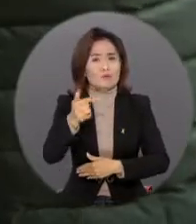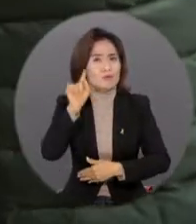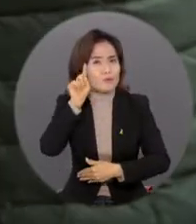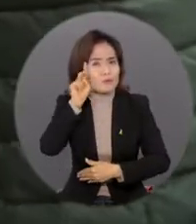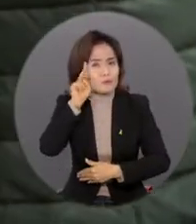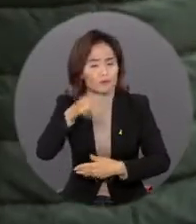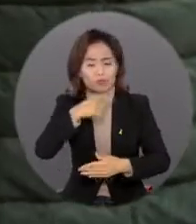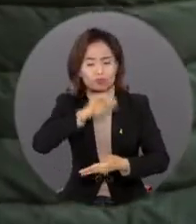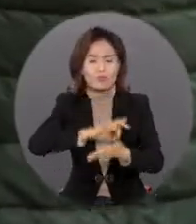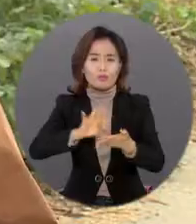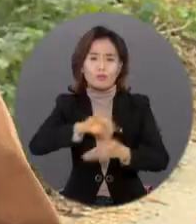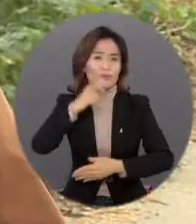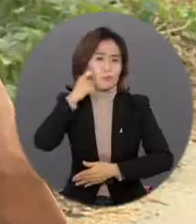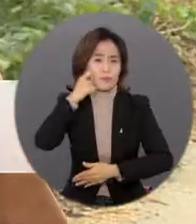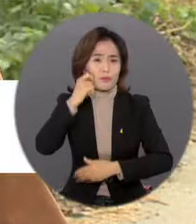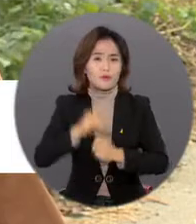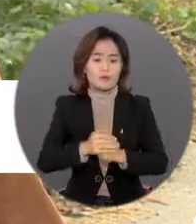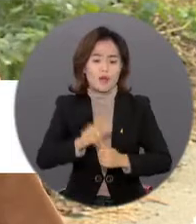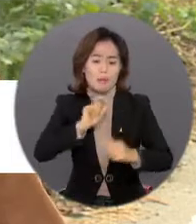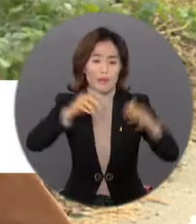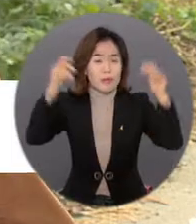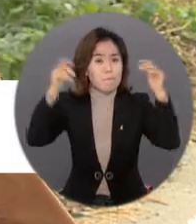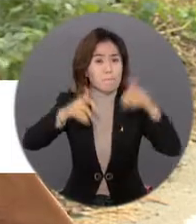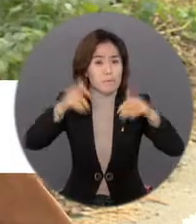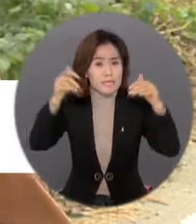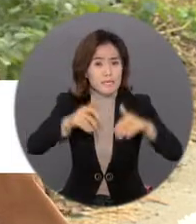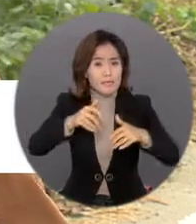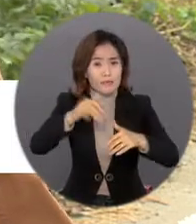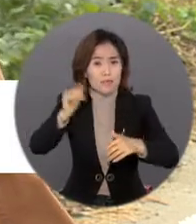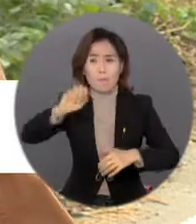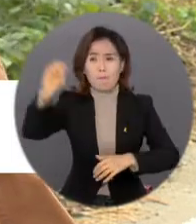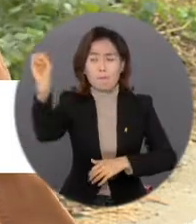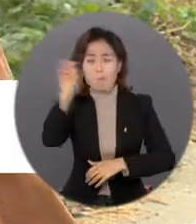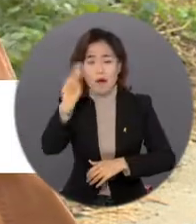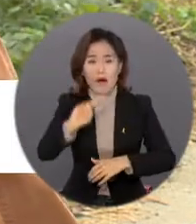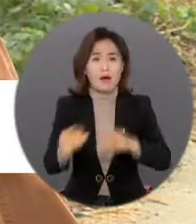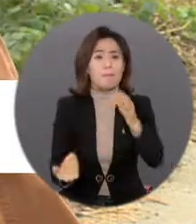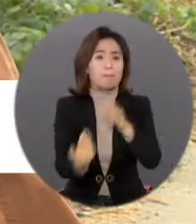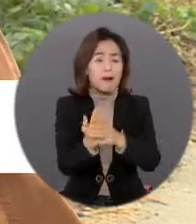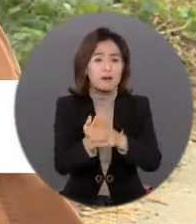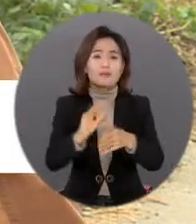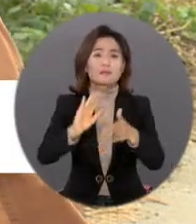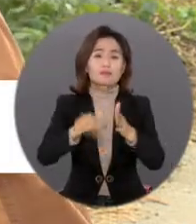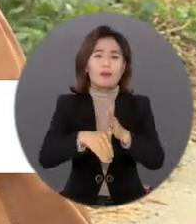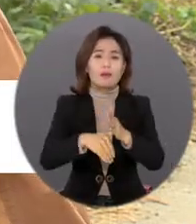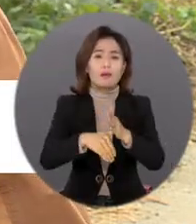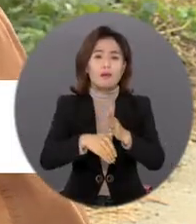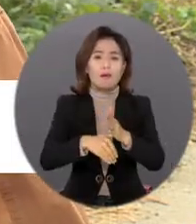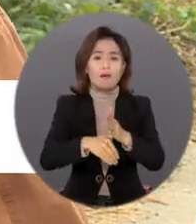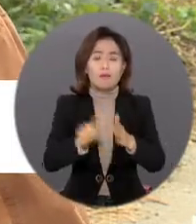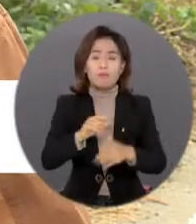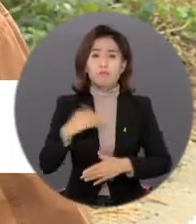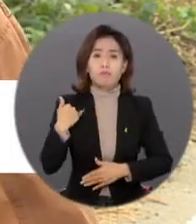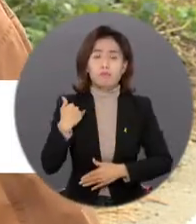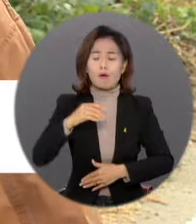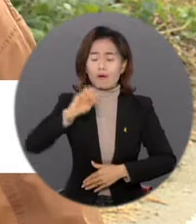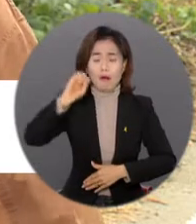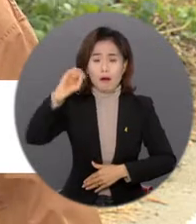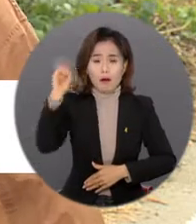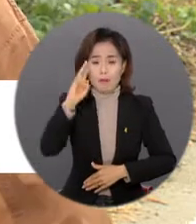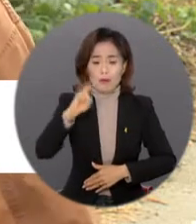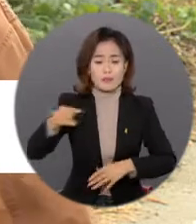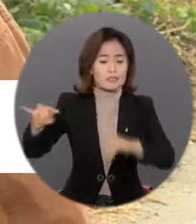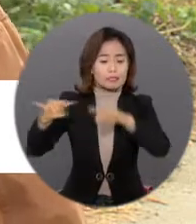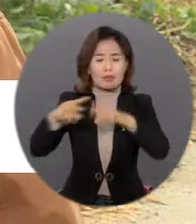꼬박 물을 못 씁니다. 장마철이나 여태는 그 내성병력 오고 그러면은 우리도 모르는 사이에